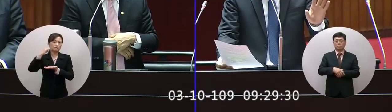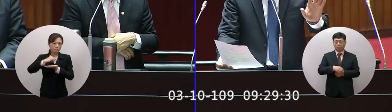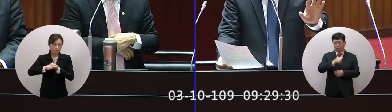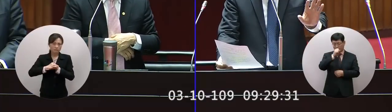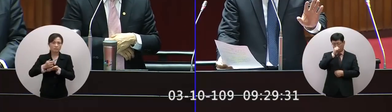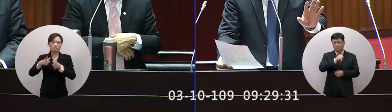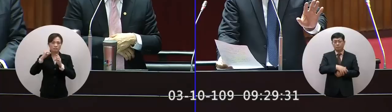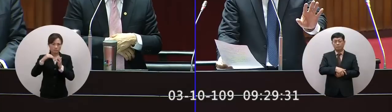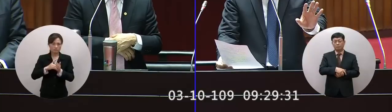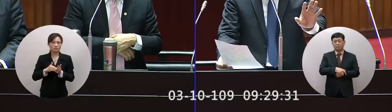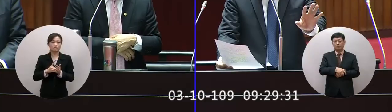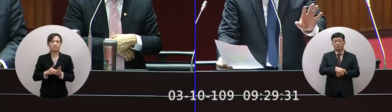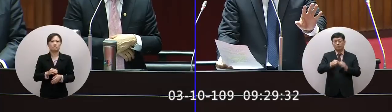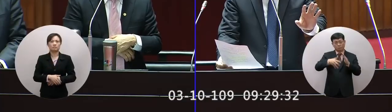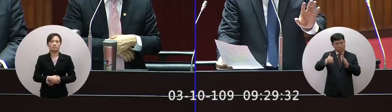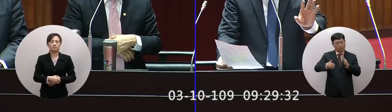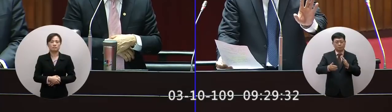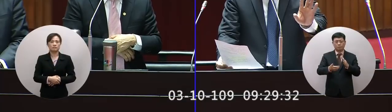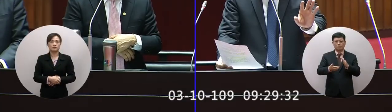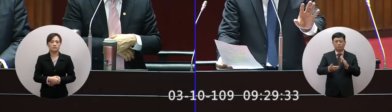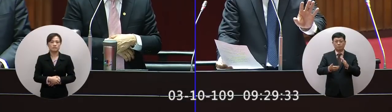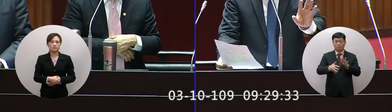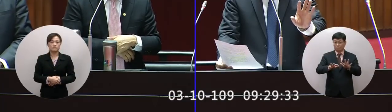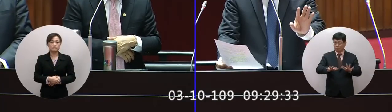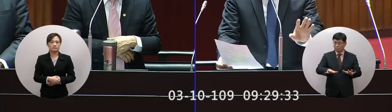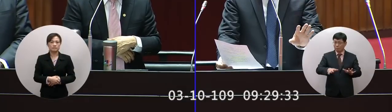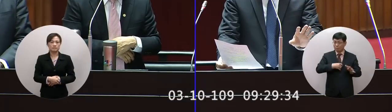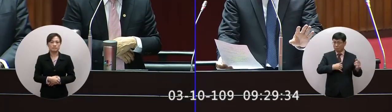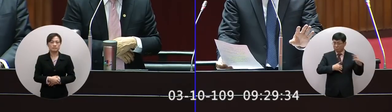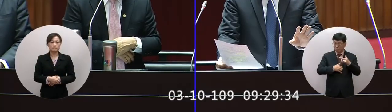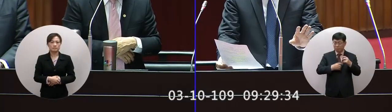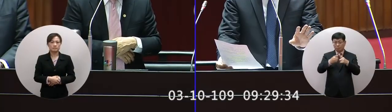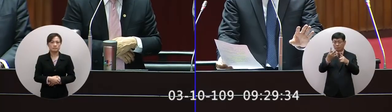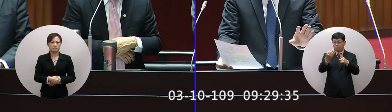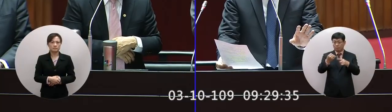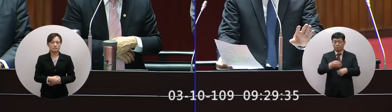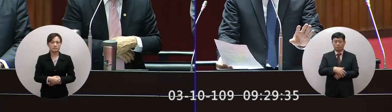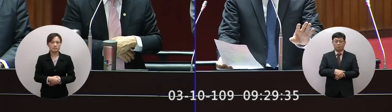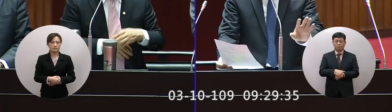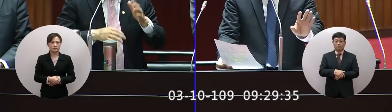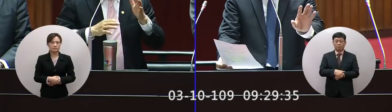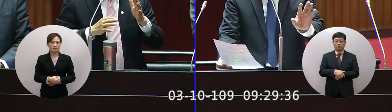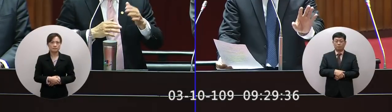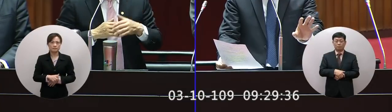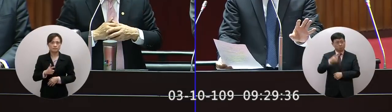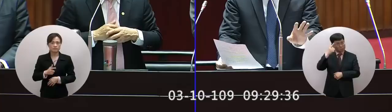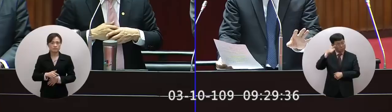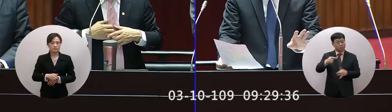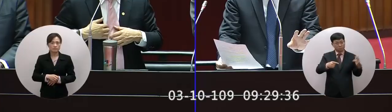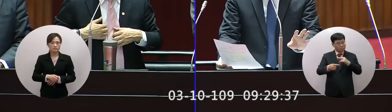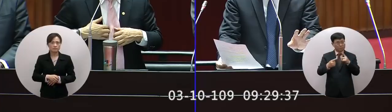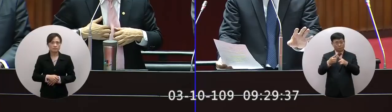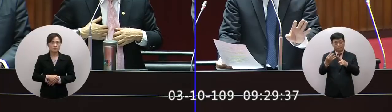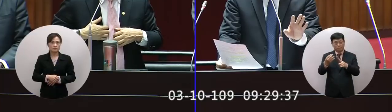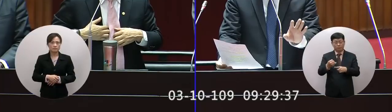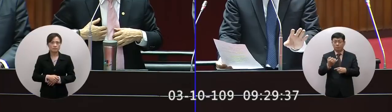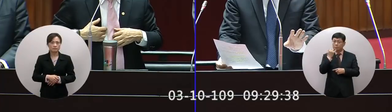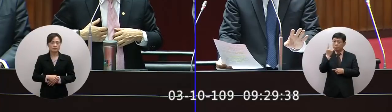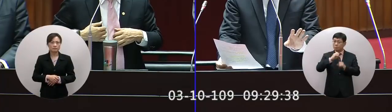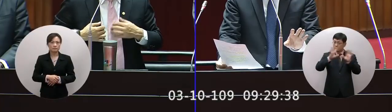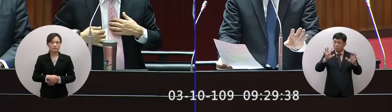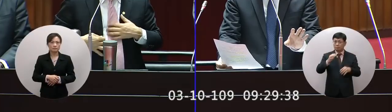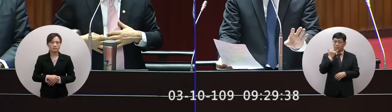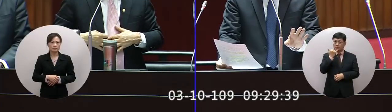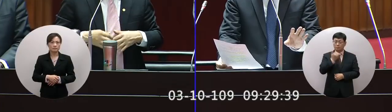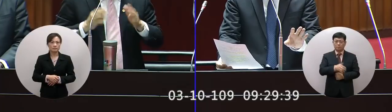好。那个院长，今天要回来的有多少人？好，明天要回来的有多少人？可不可以跟大